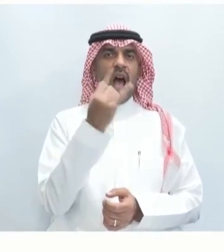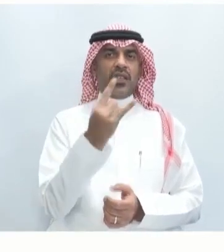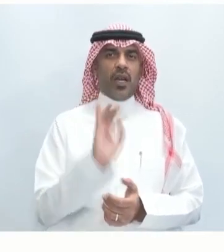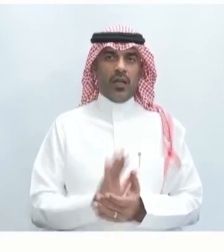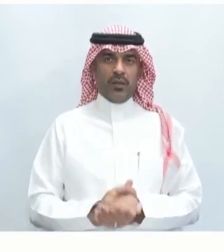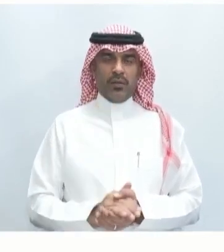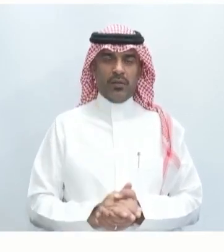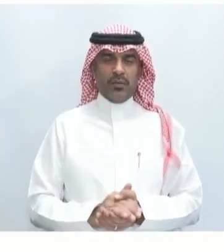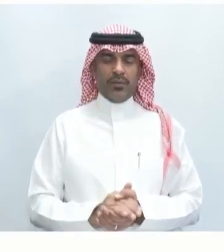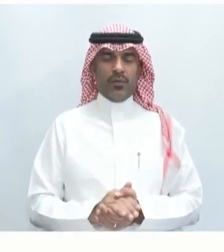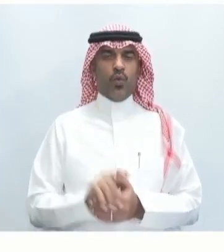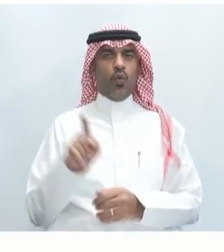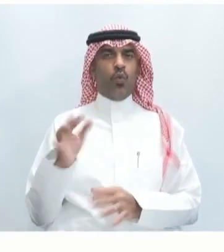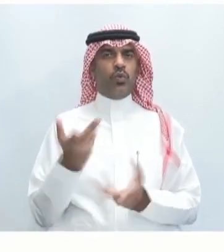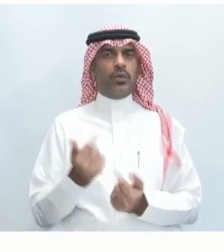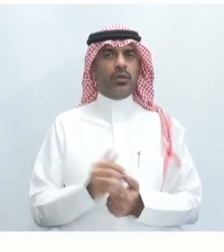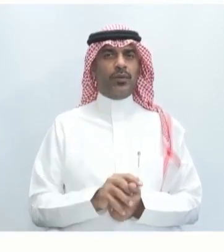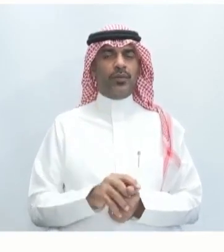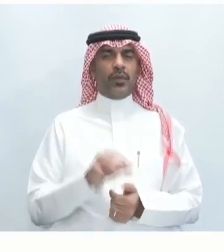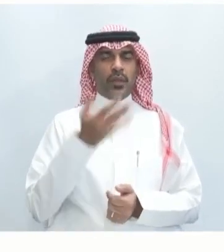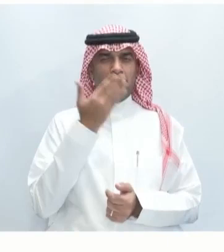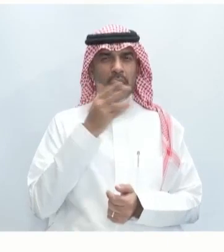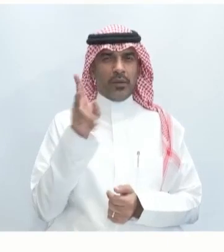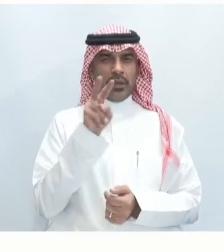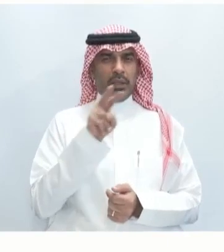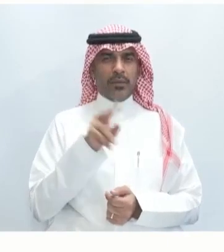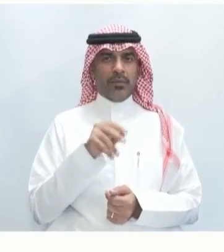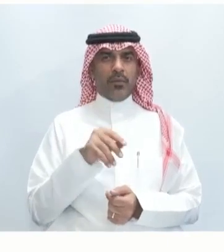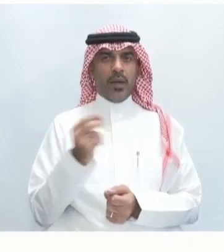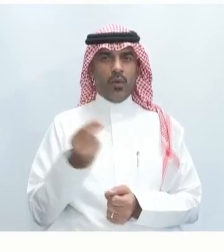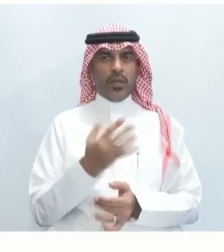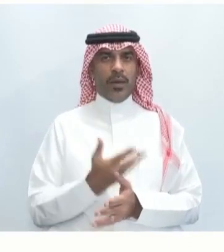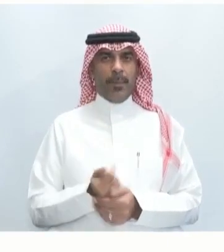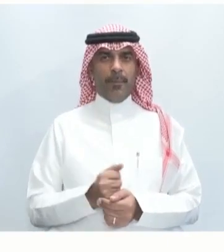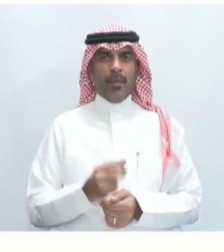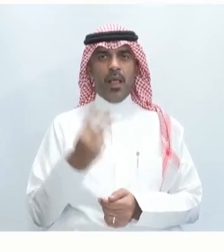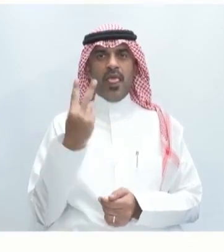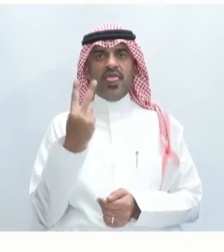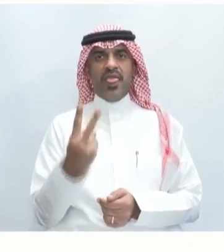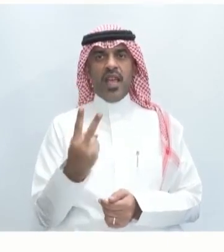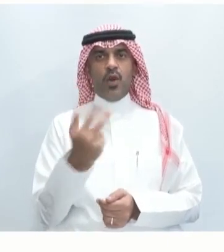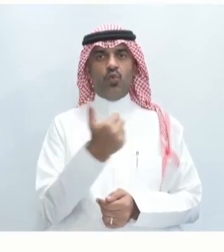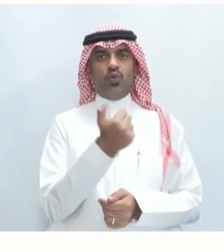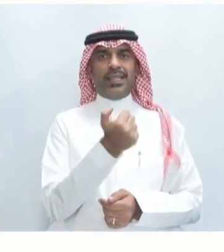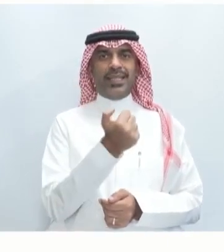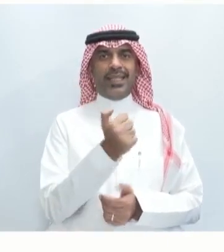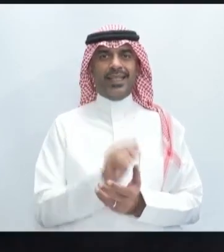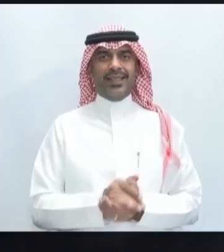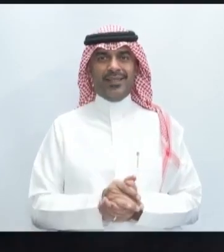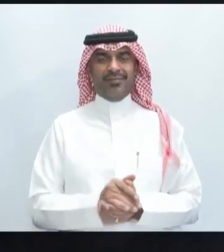ويكون هذا العدد هو 62 فنكتبه بهذا الشكل يا مبدعين